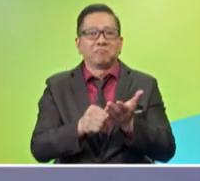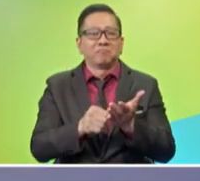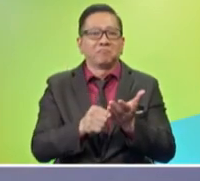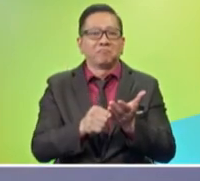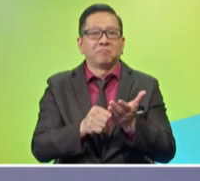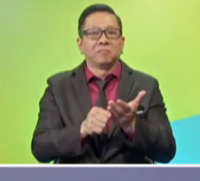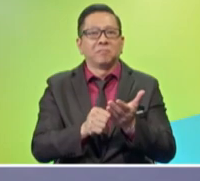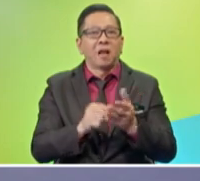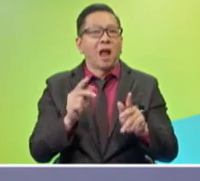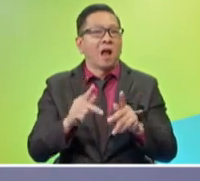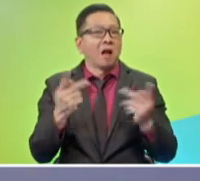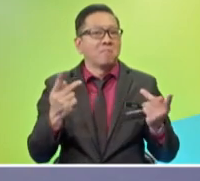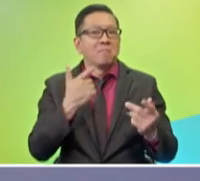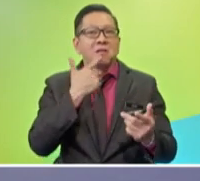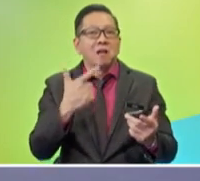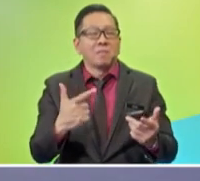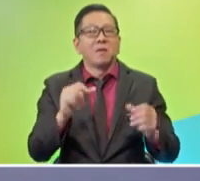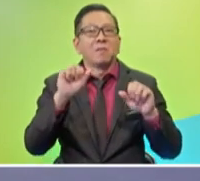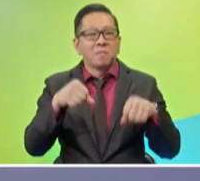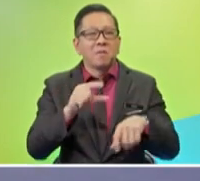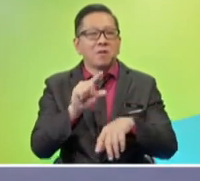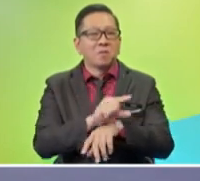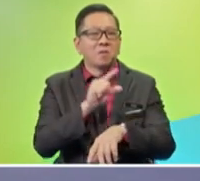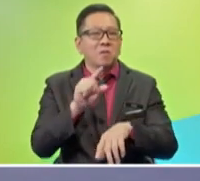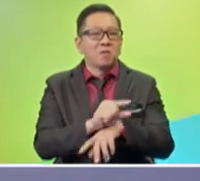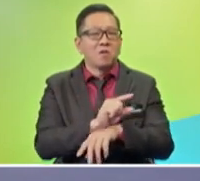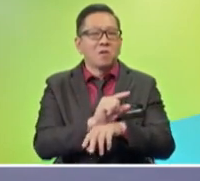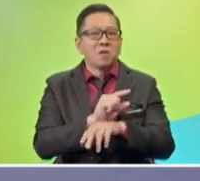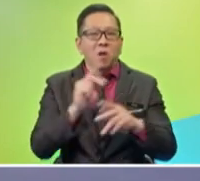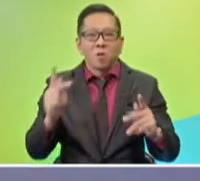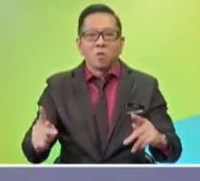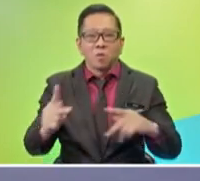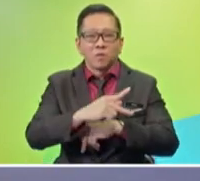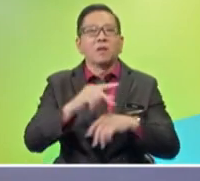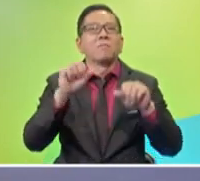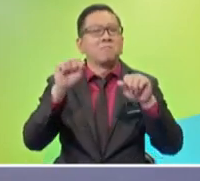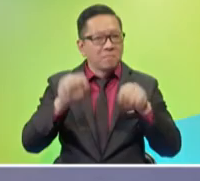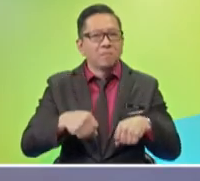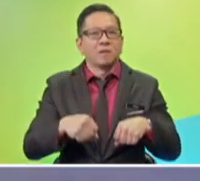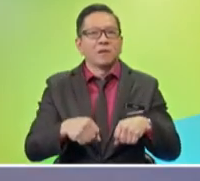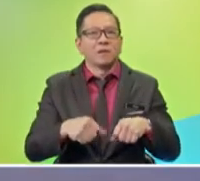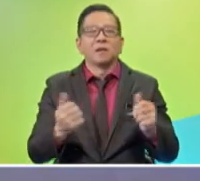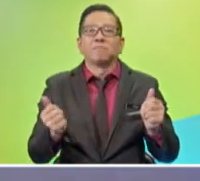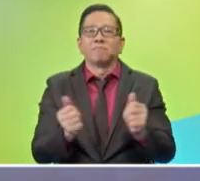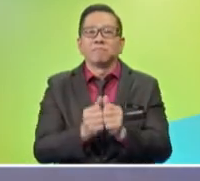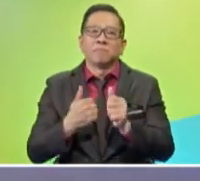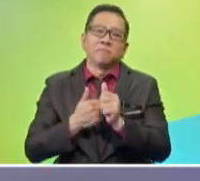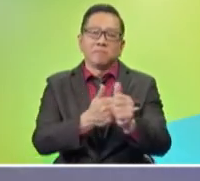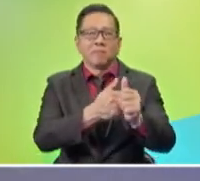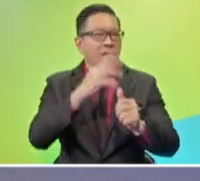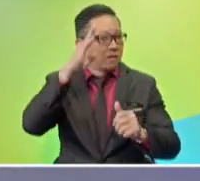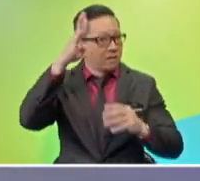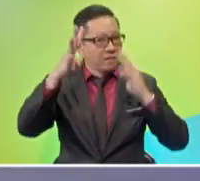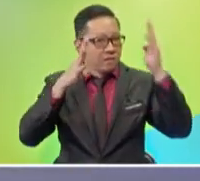Ya. Yeah. Kalau ada kotak yang tak terpakai pun, boleh Mira. Bergantung pada kreativiti murid-murid kan cikgu?